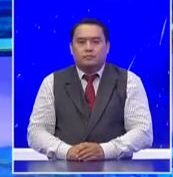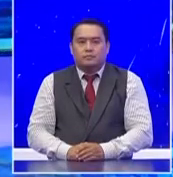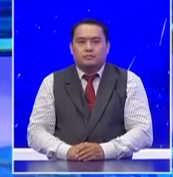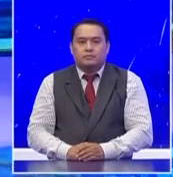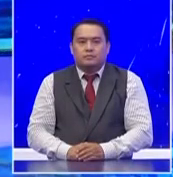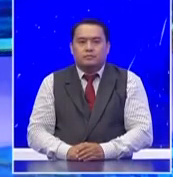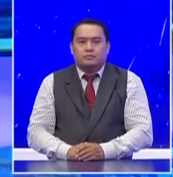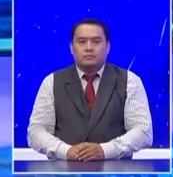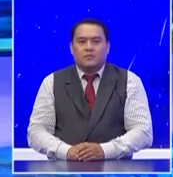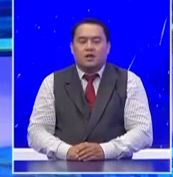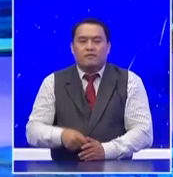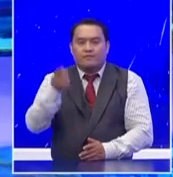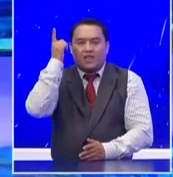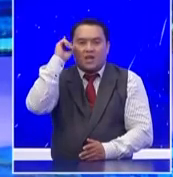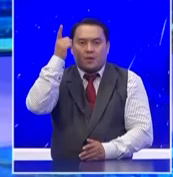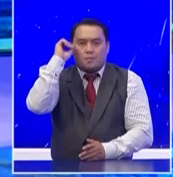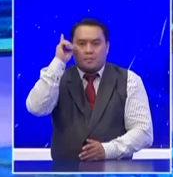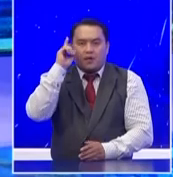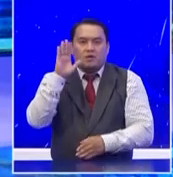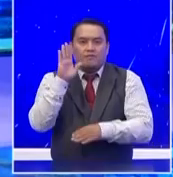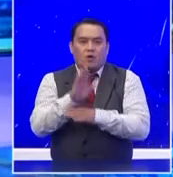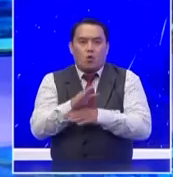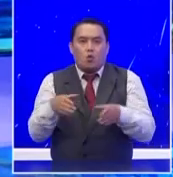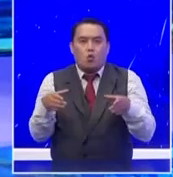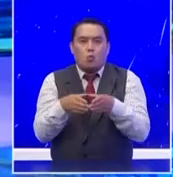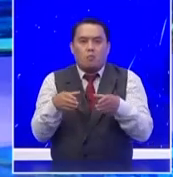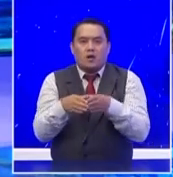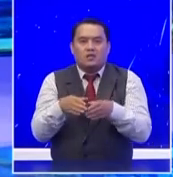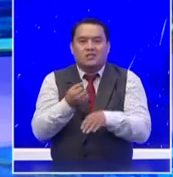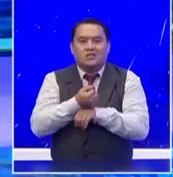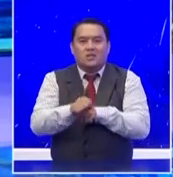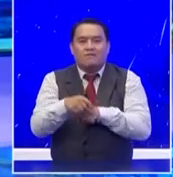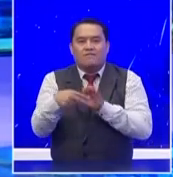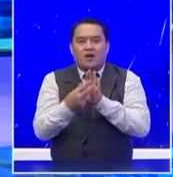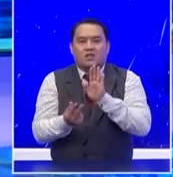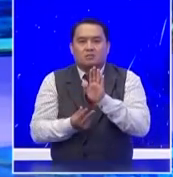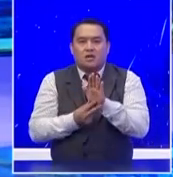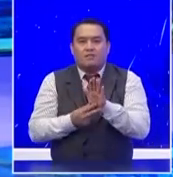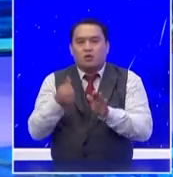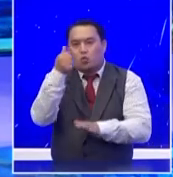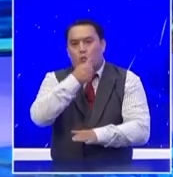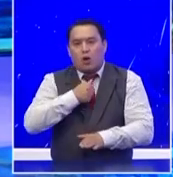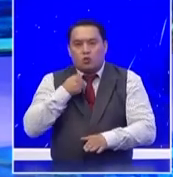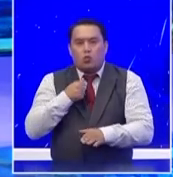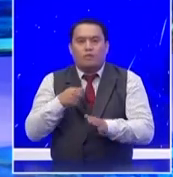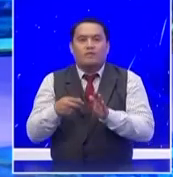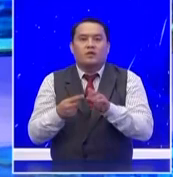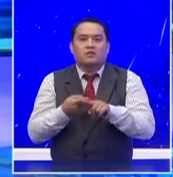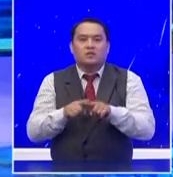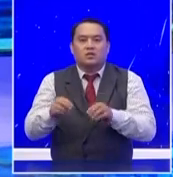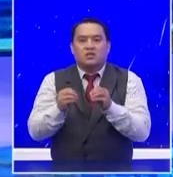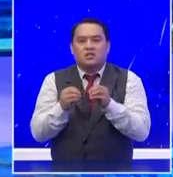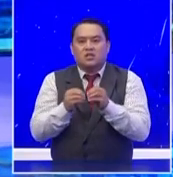Во Фрайбурге вынесен приговор по делу о групповом изнасиловании 18-летней девушки в 2018 году. 10